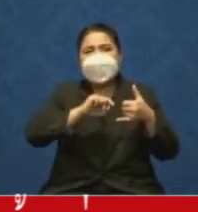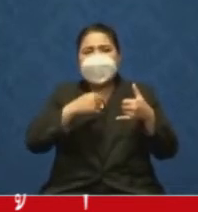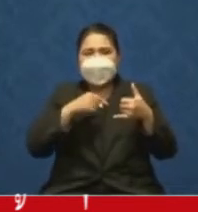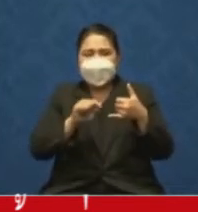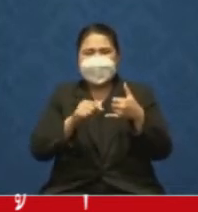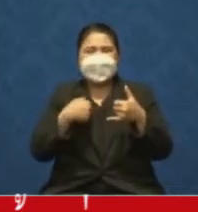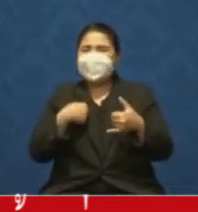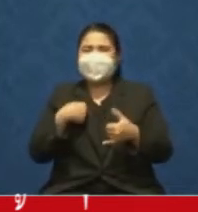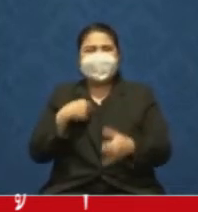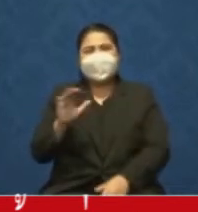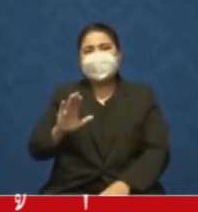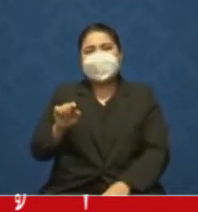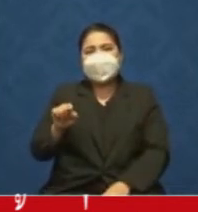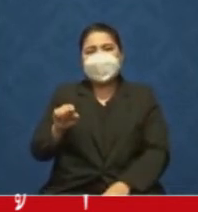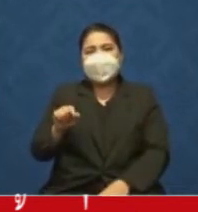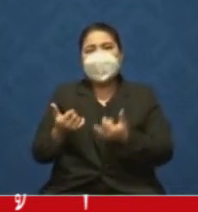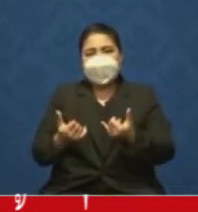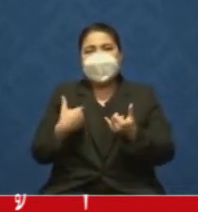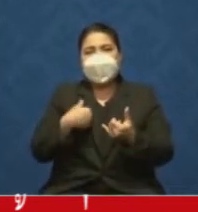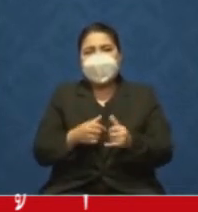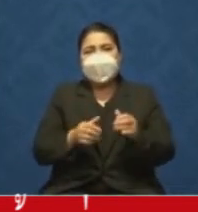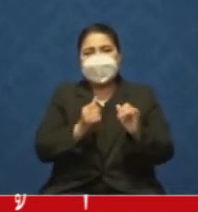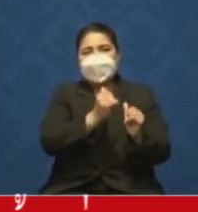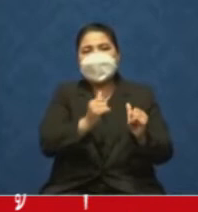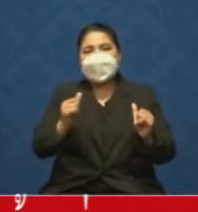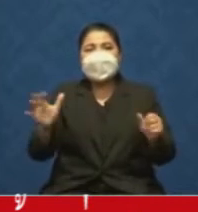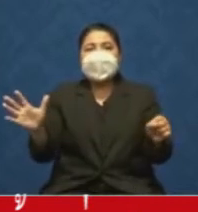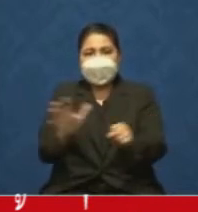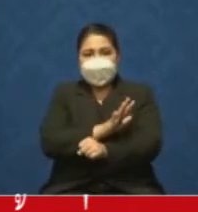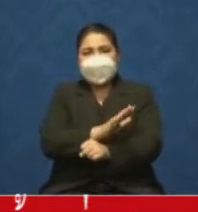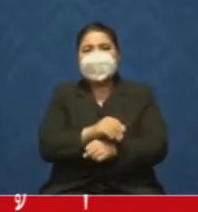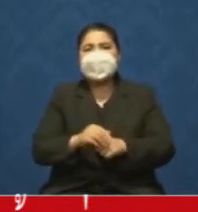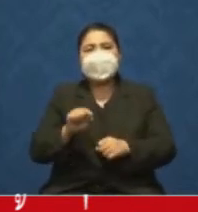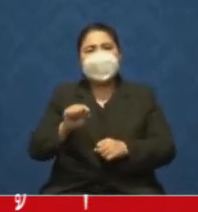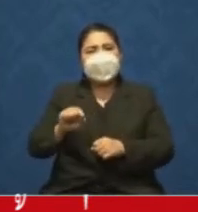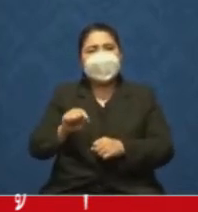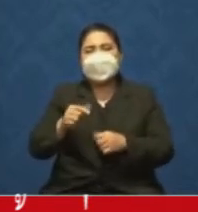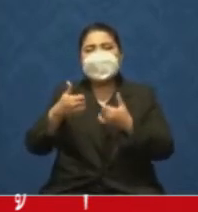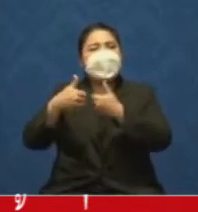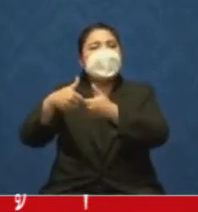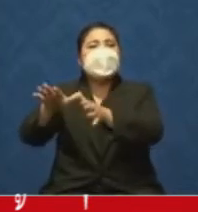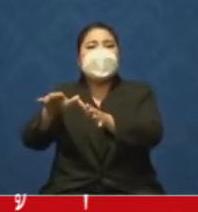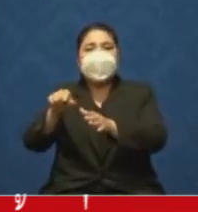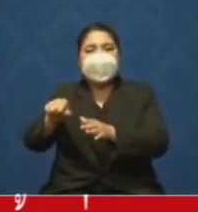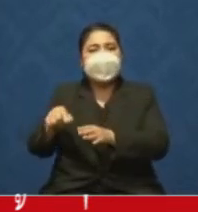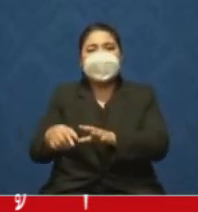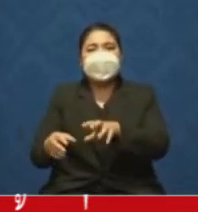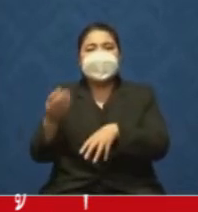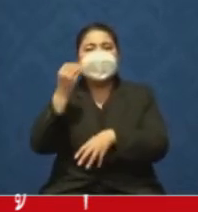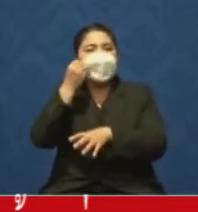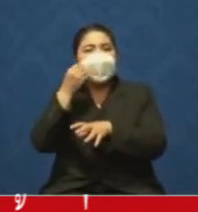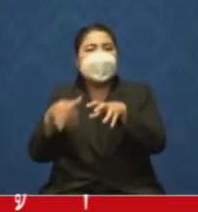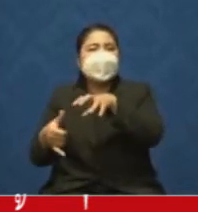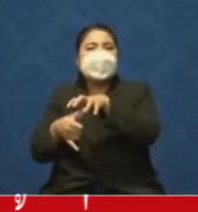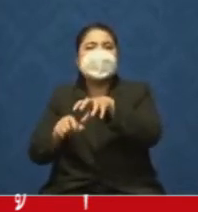การปฏิเศษบอกวาเตียงเต็มีจำนวนไม่น้อยถูกทอดทิงให้ตายข้าบ้านอย่างหนาเวทธ